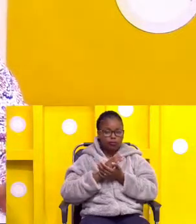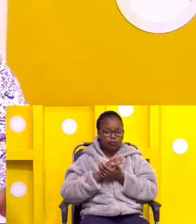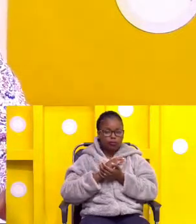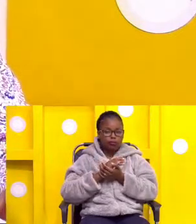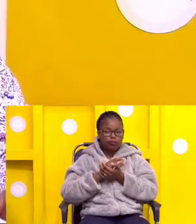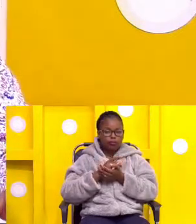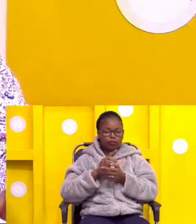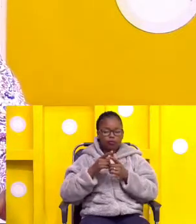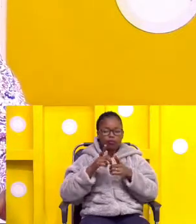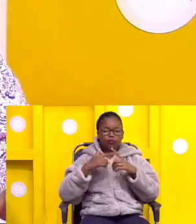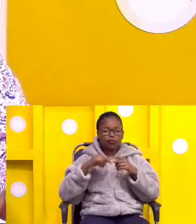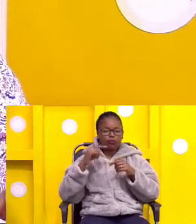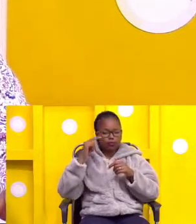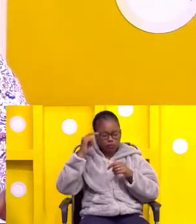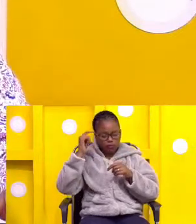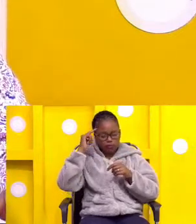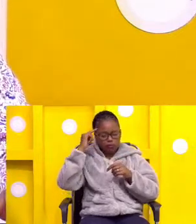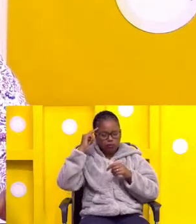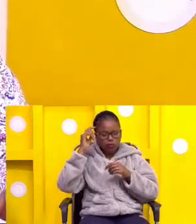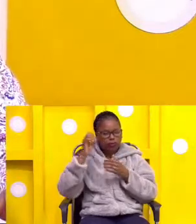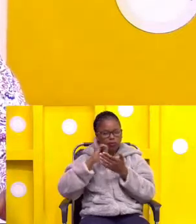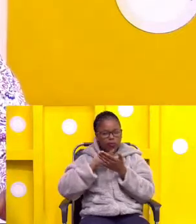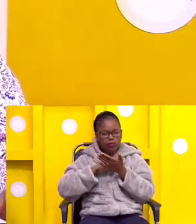kendute wä ra na ngoro theru na meciria matheru